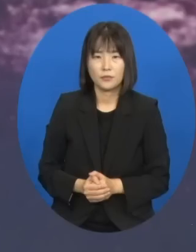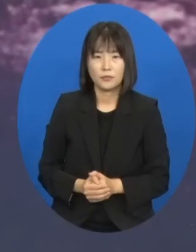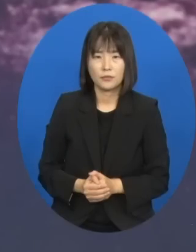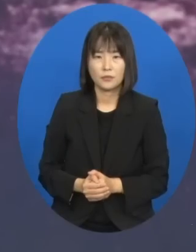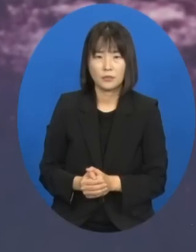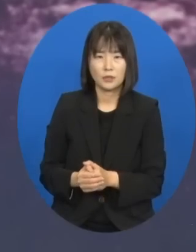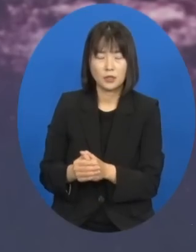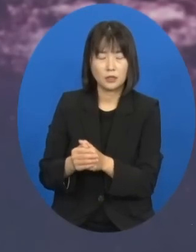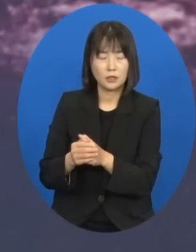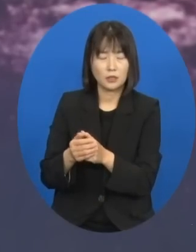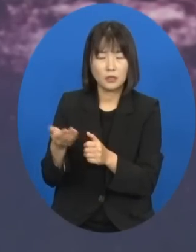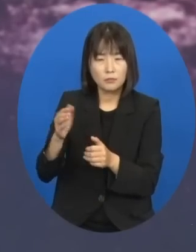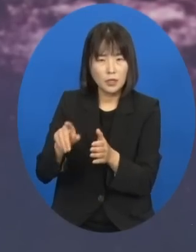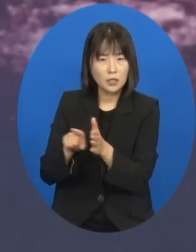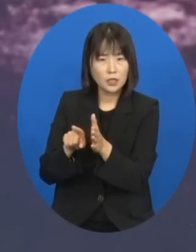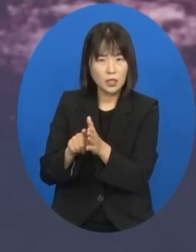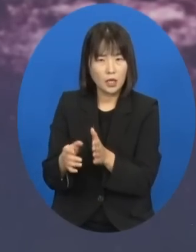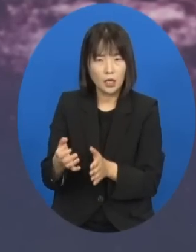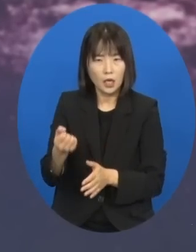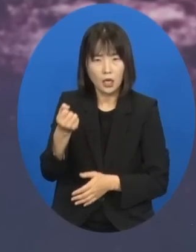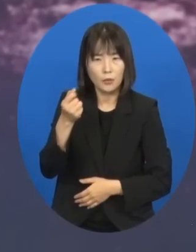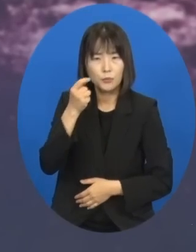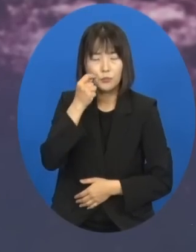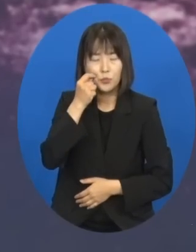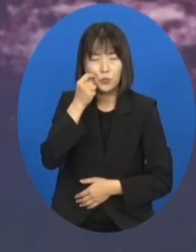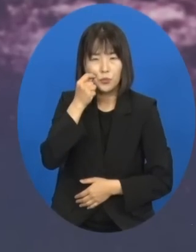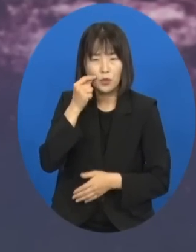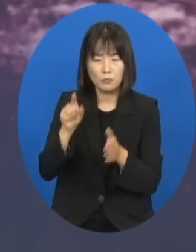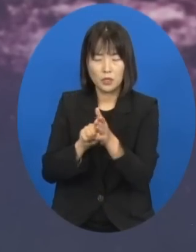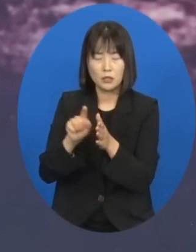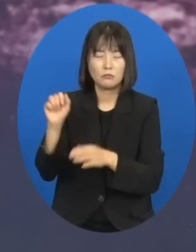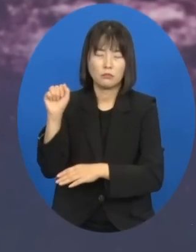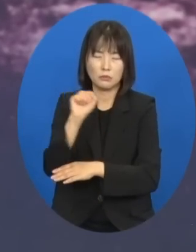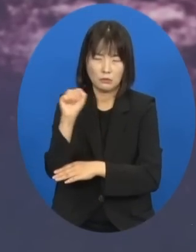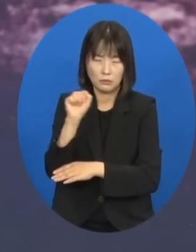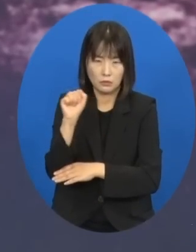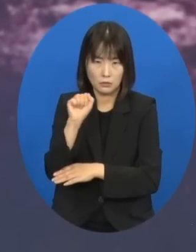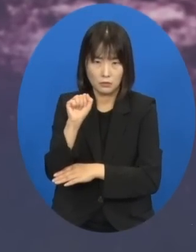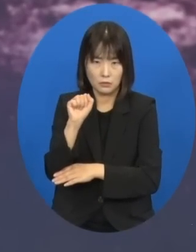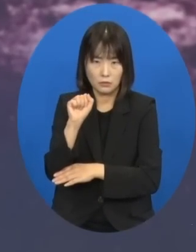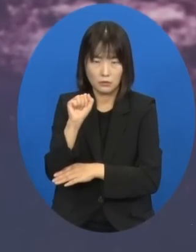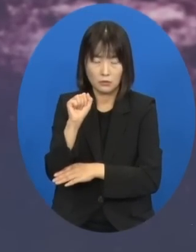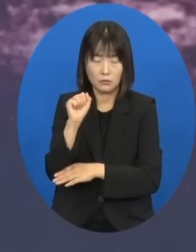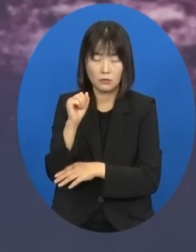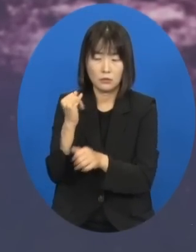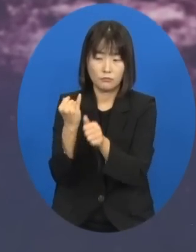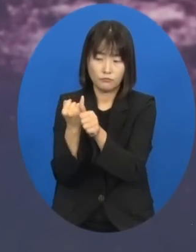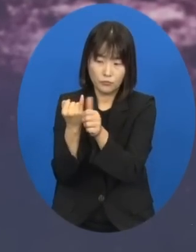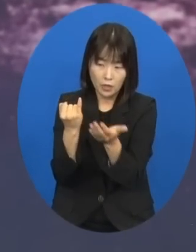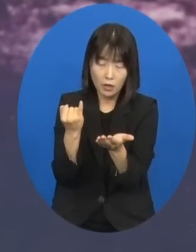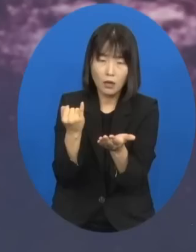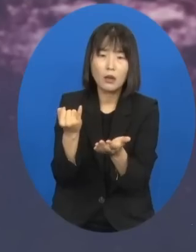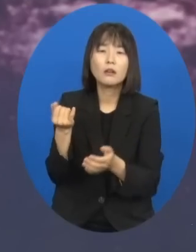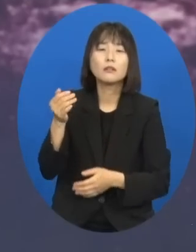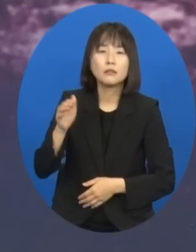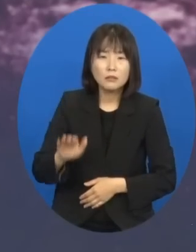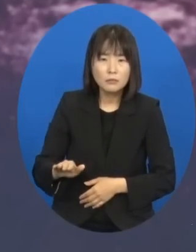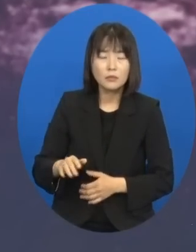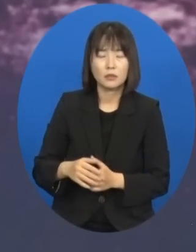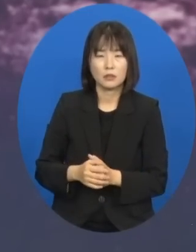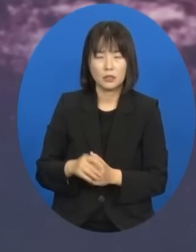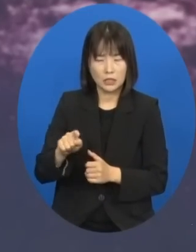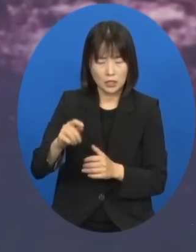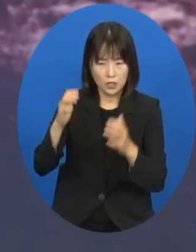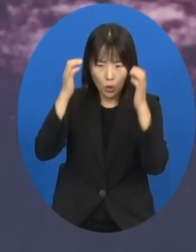갖지 못합니다. 많이 흔들리게 돼요. 근데 이제 오히려 이분은요, 과부가 되긴 했지만 그 고난